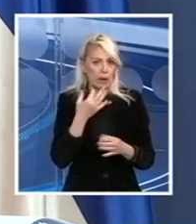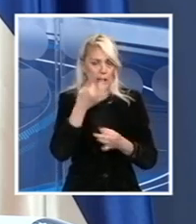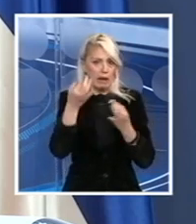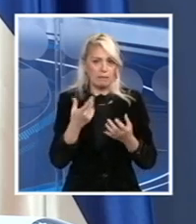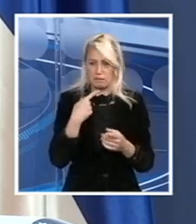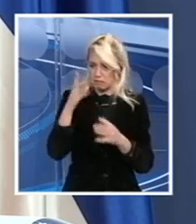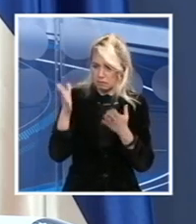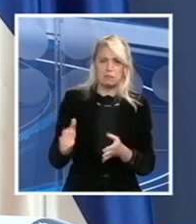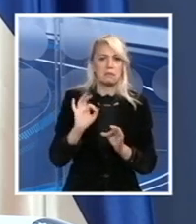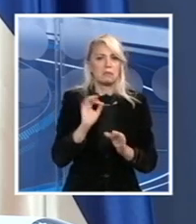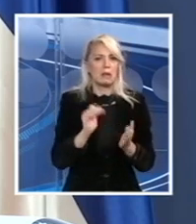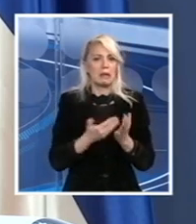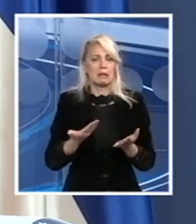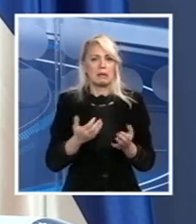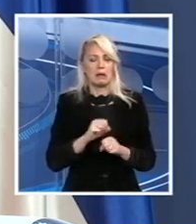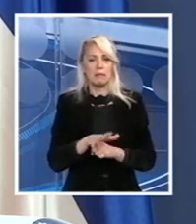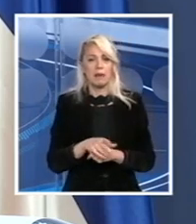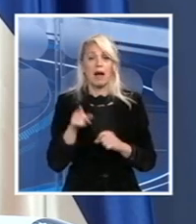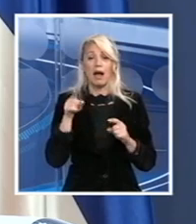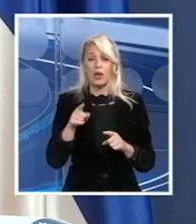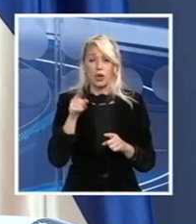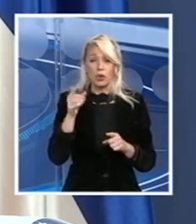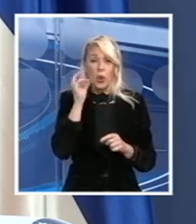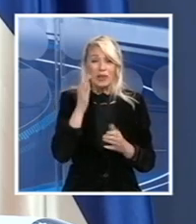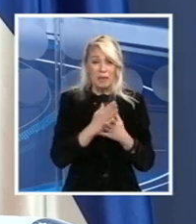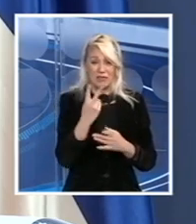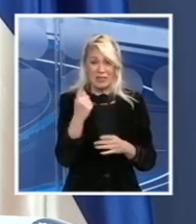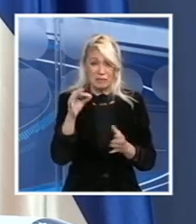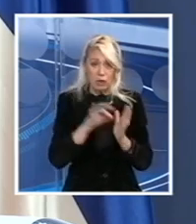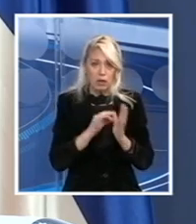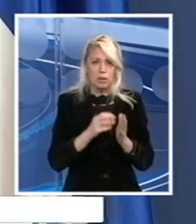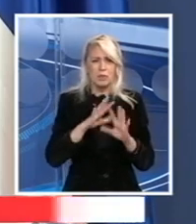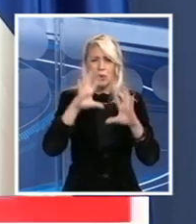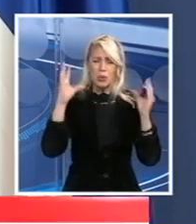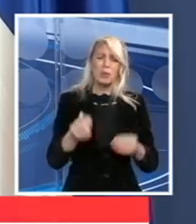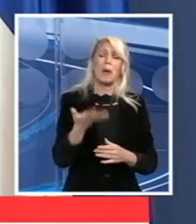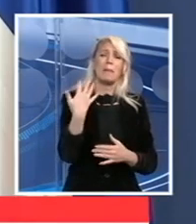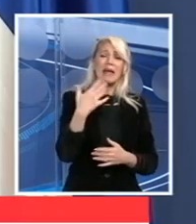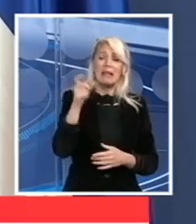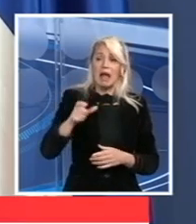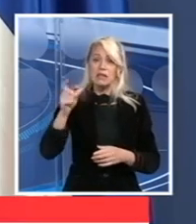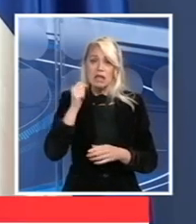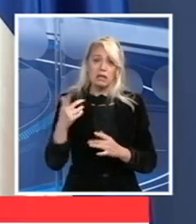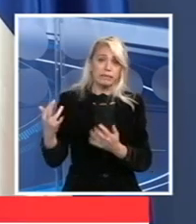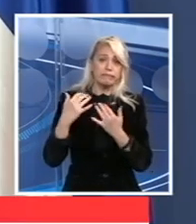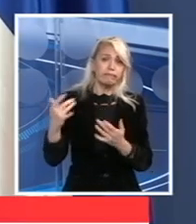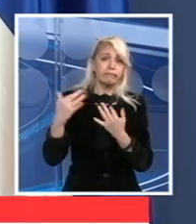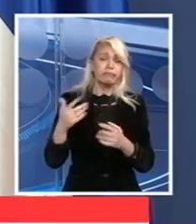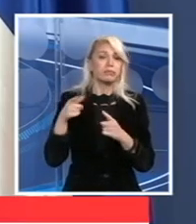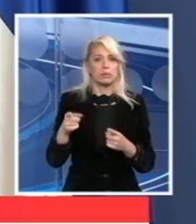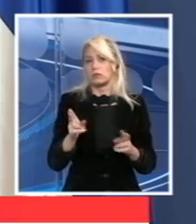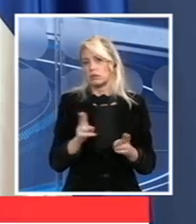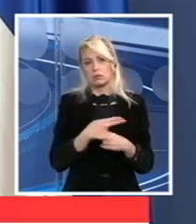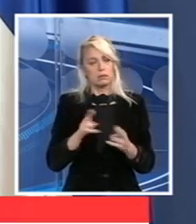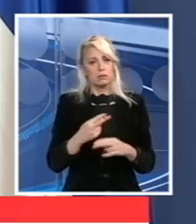testirana. Taj dan za pregled je bilo ukupno pacijenata 50 za čitav dan od 7 časa ujutru do 22 uveče, pa nikako nije